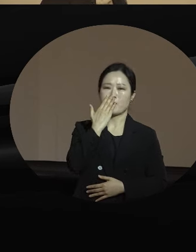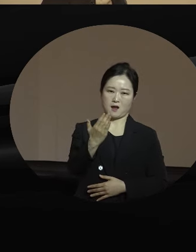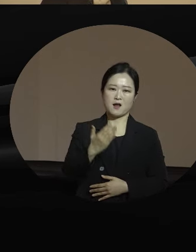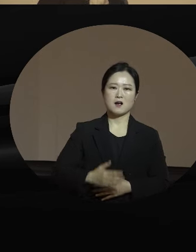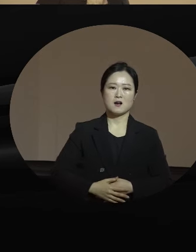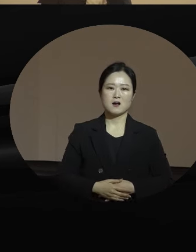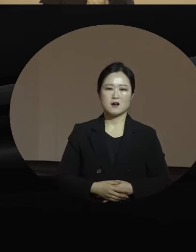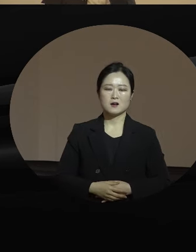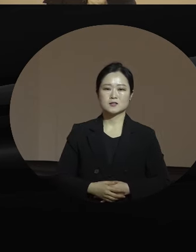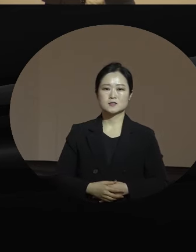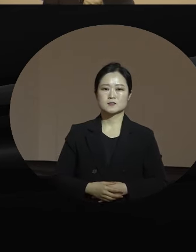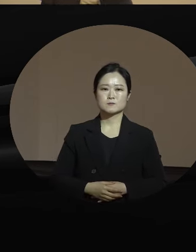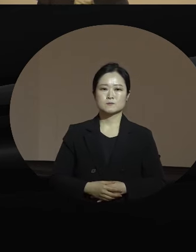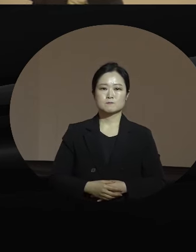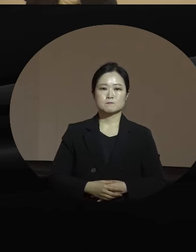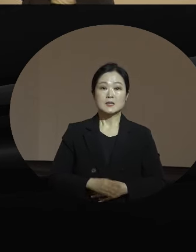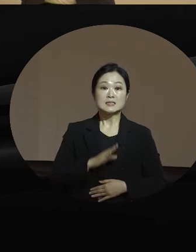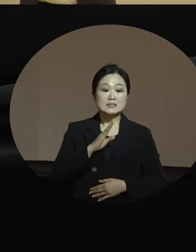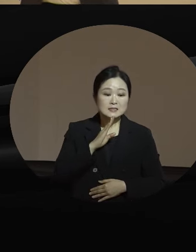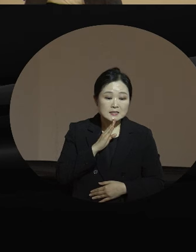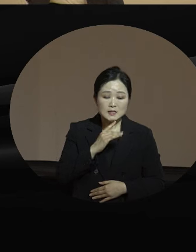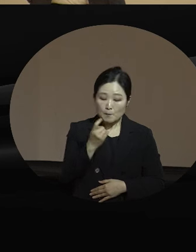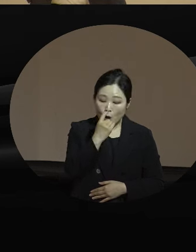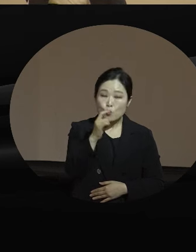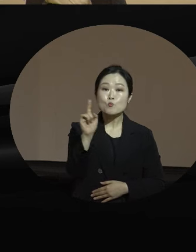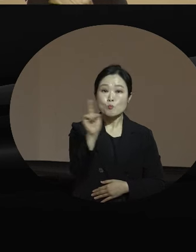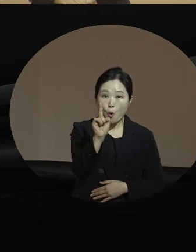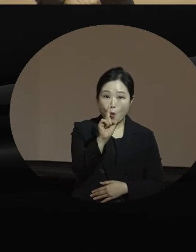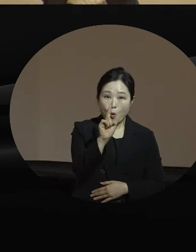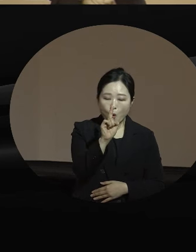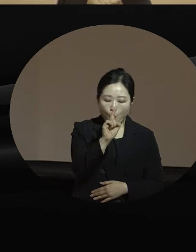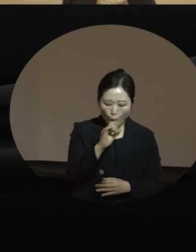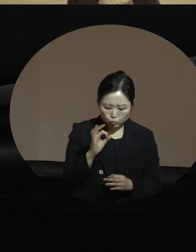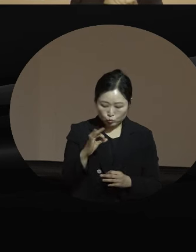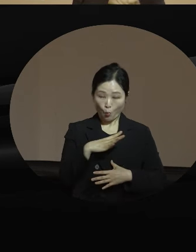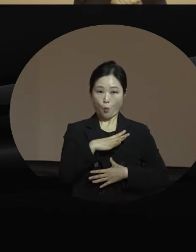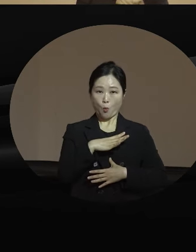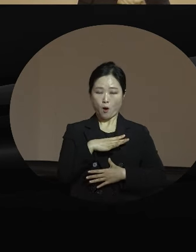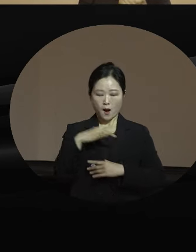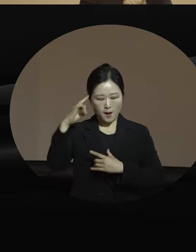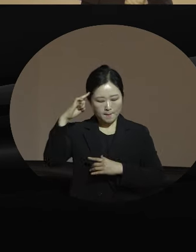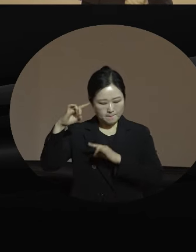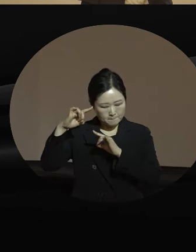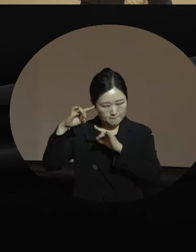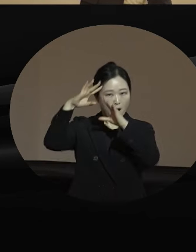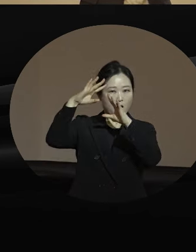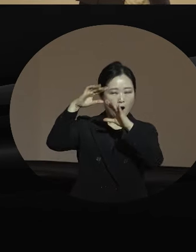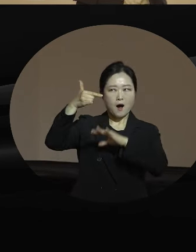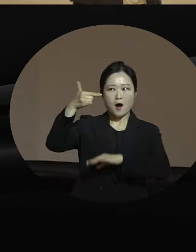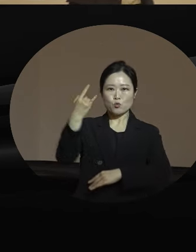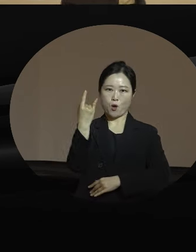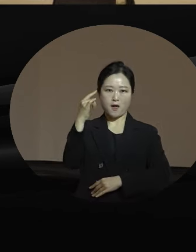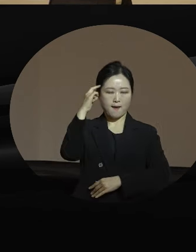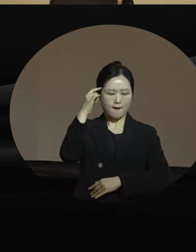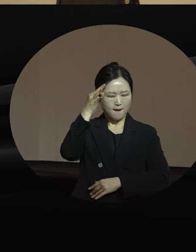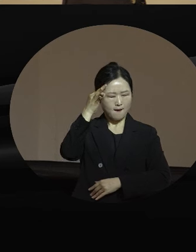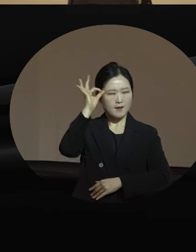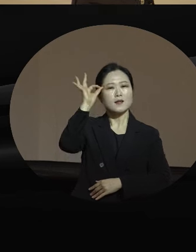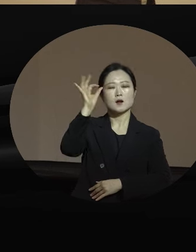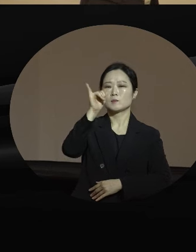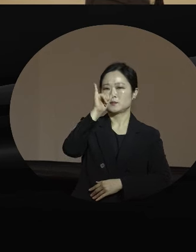거죠. 기억한 것처럼. 진짜 학습은 놀람이 있어서 뇌가 다시 그 이유를 찾아낼 때 학습이 일어나는 거예요. 이